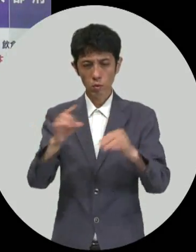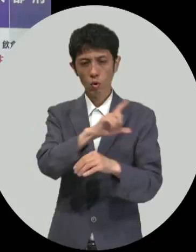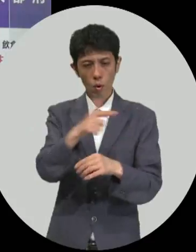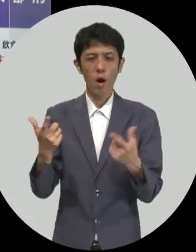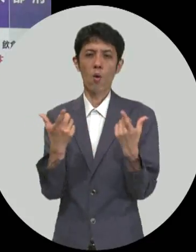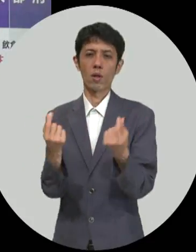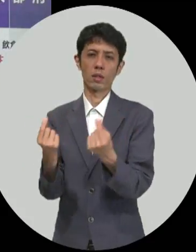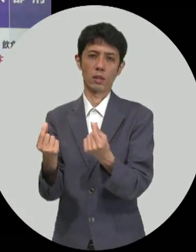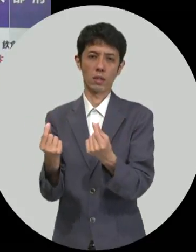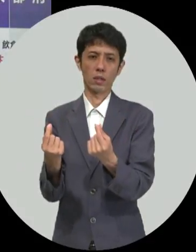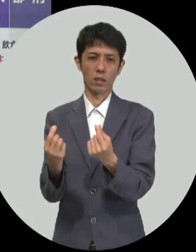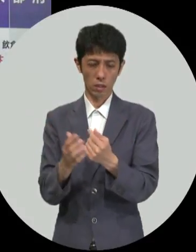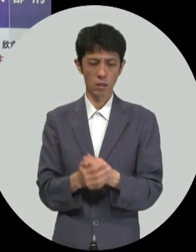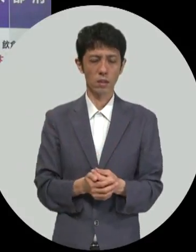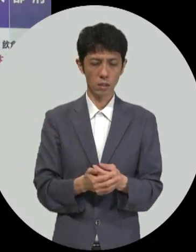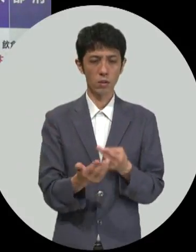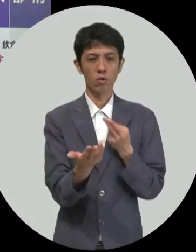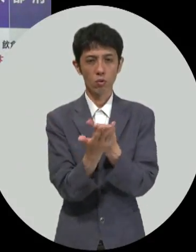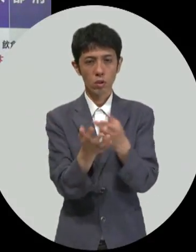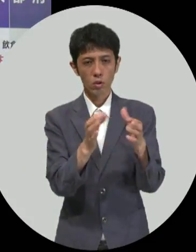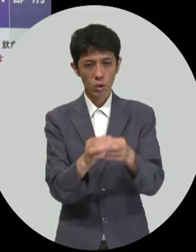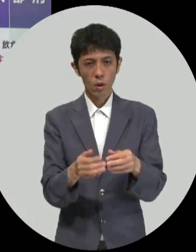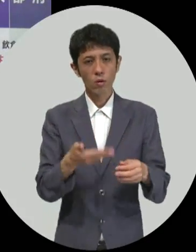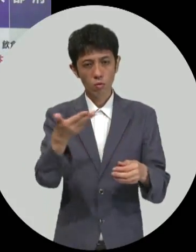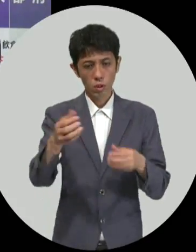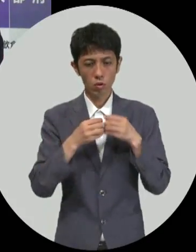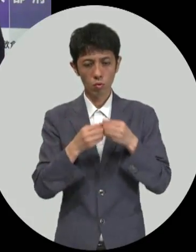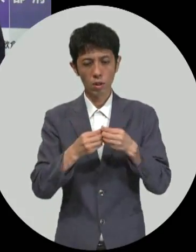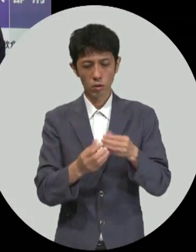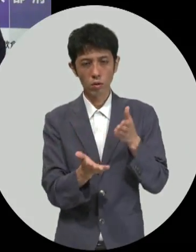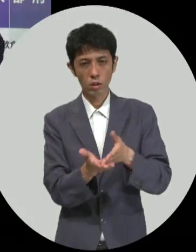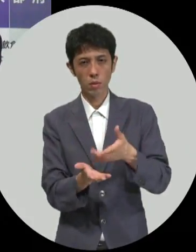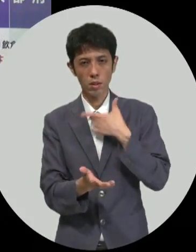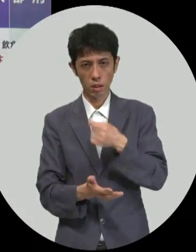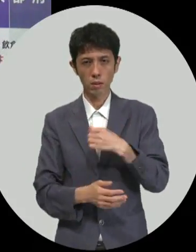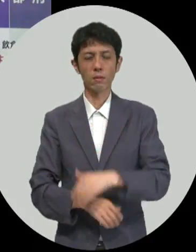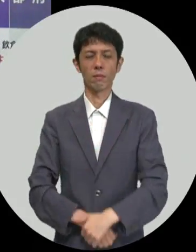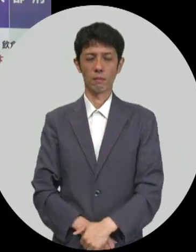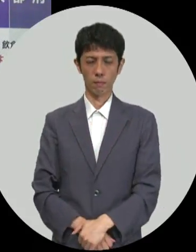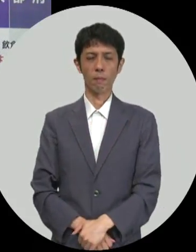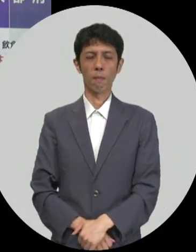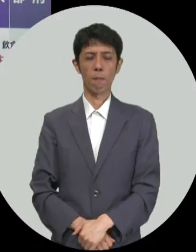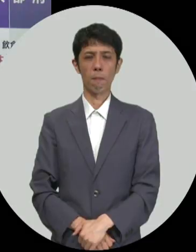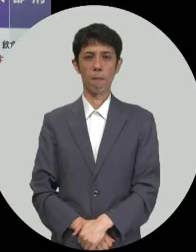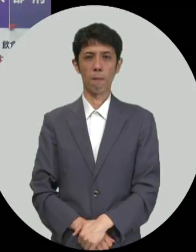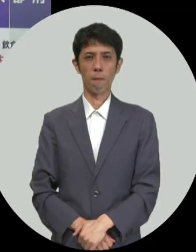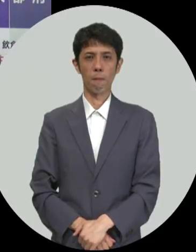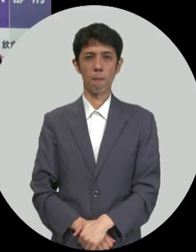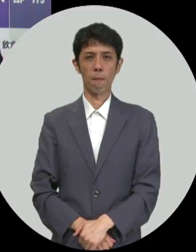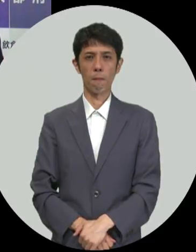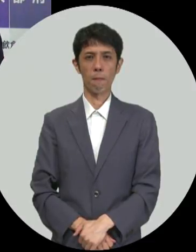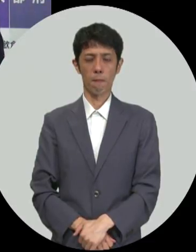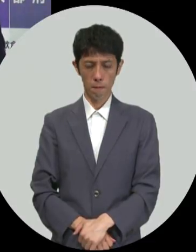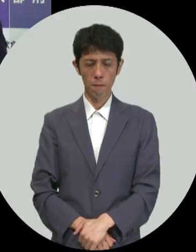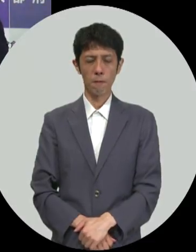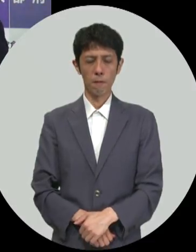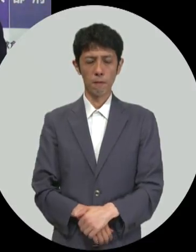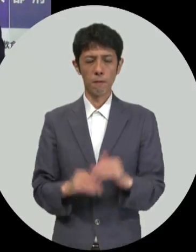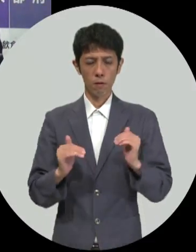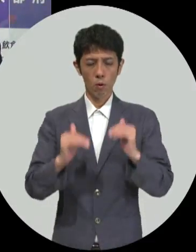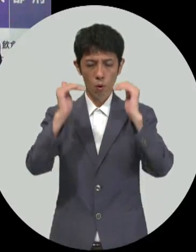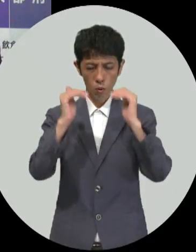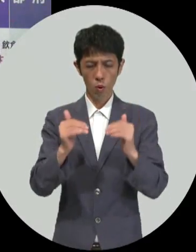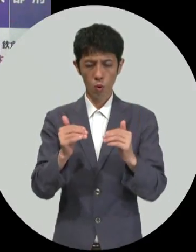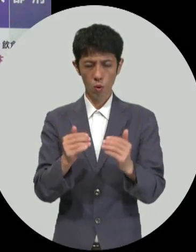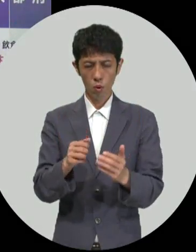入院のところについて次の資料で詳しくご説明をさせていただきます。先ほど言いましたように高度重症病床の